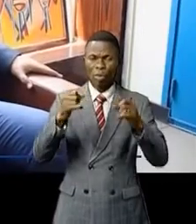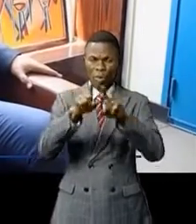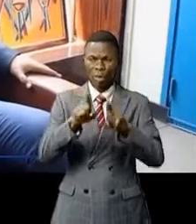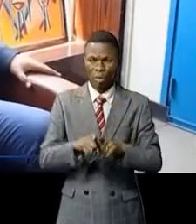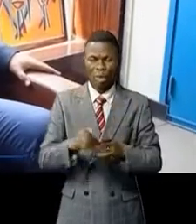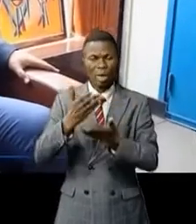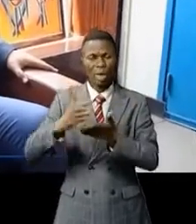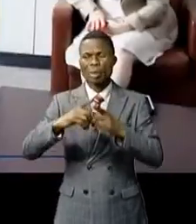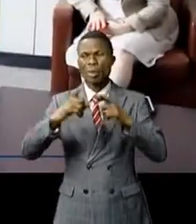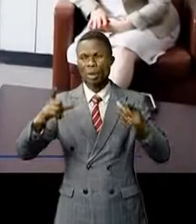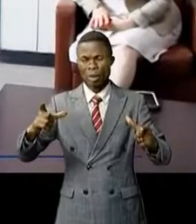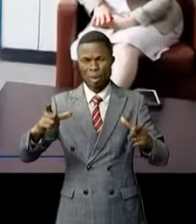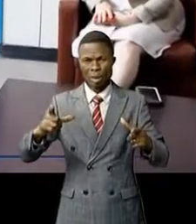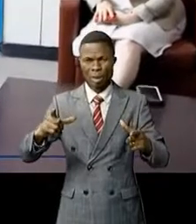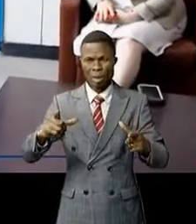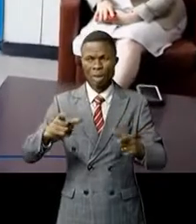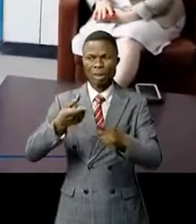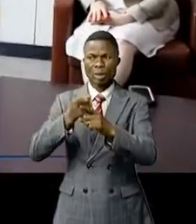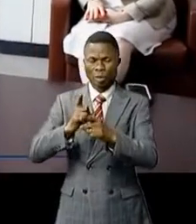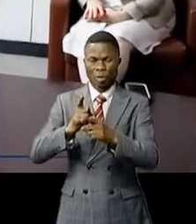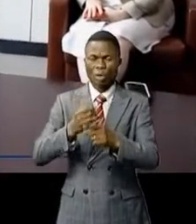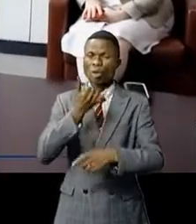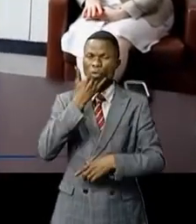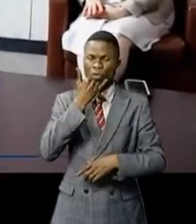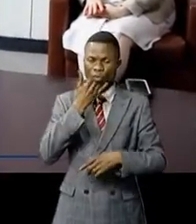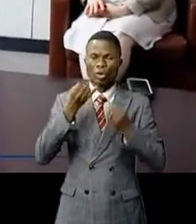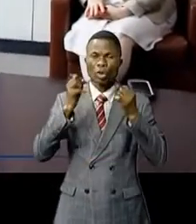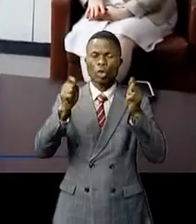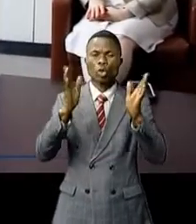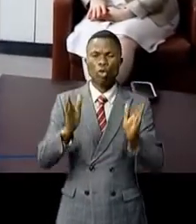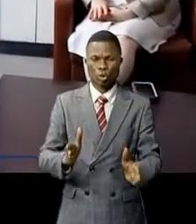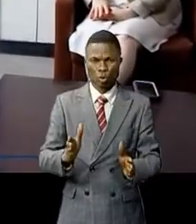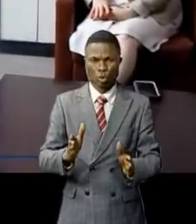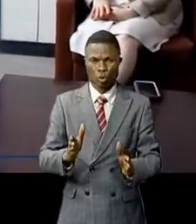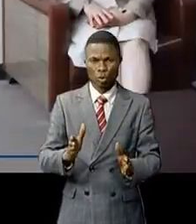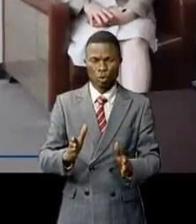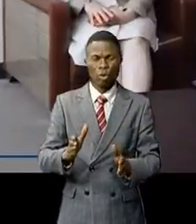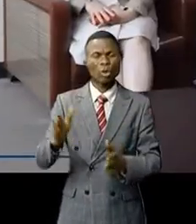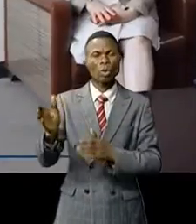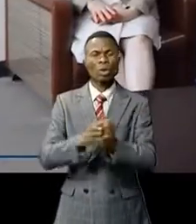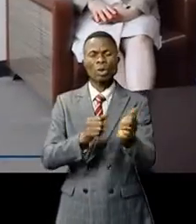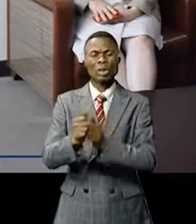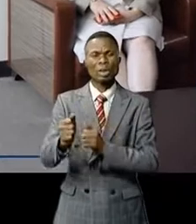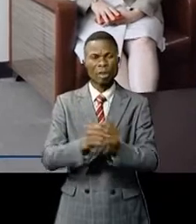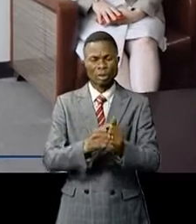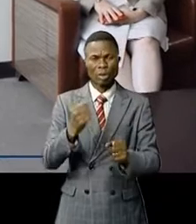grande partie de et par la faute des acteurs de l'information qui ont cru s'octroyer le pouvoir d'acheter cette